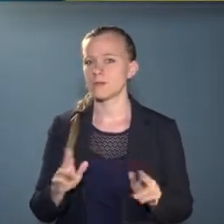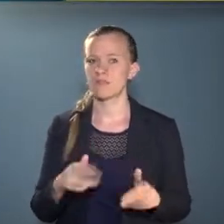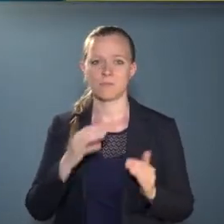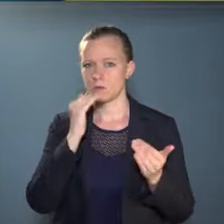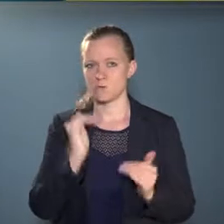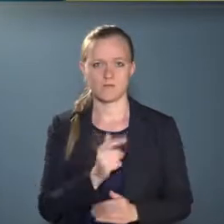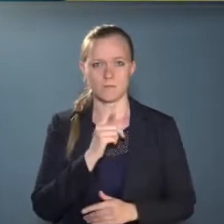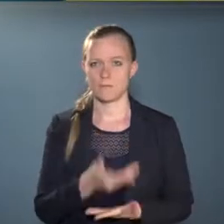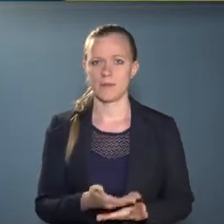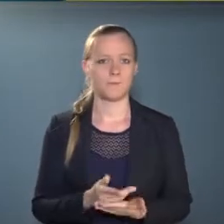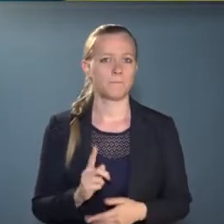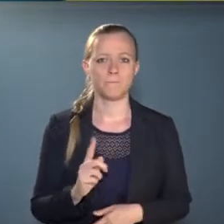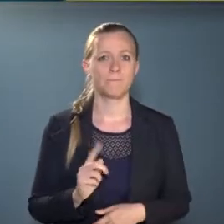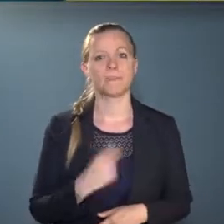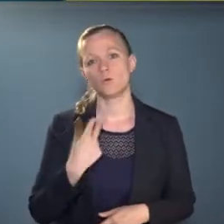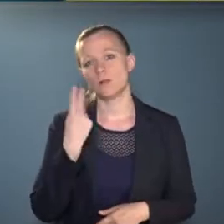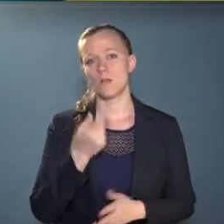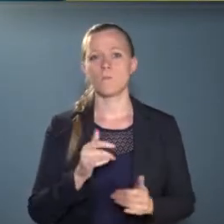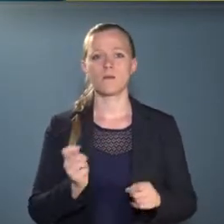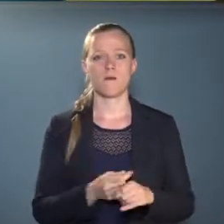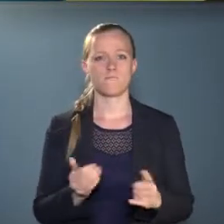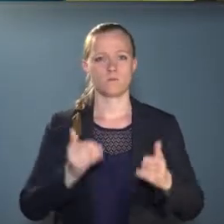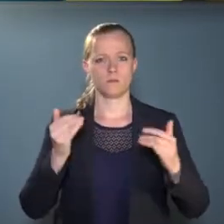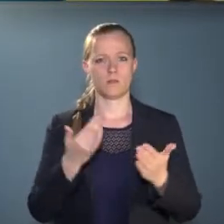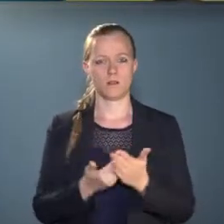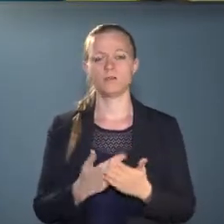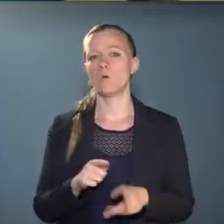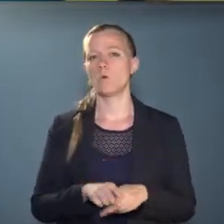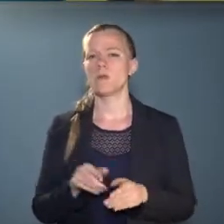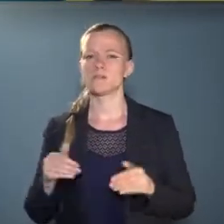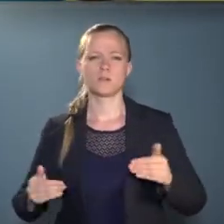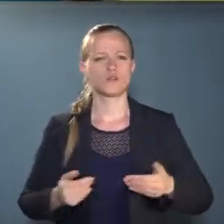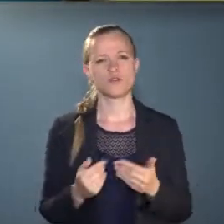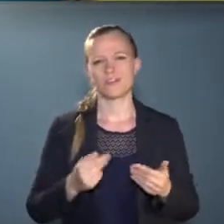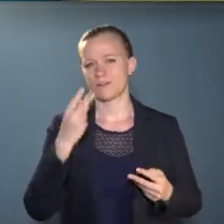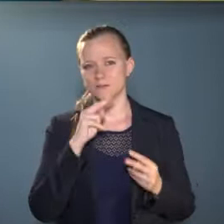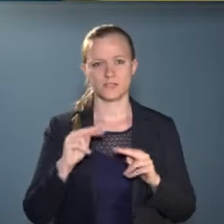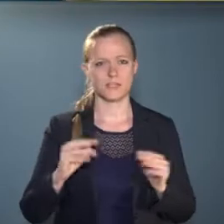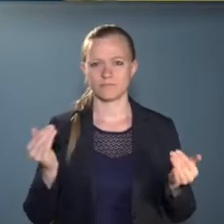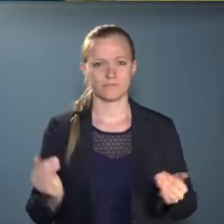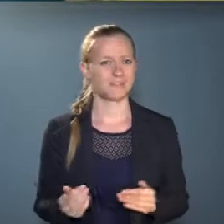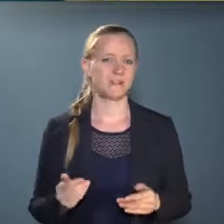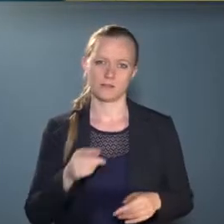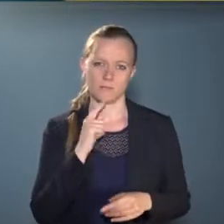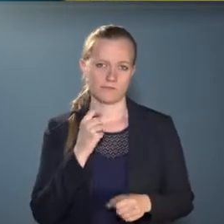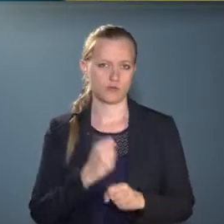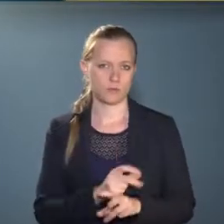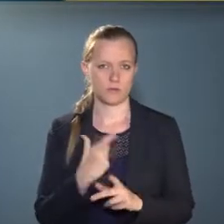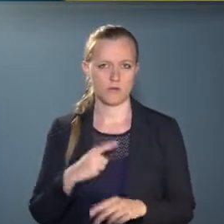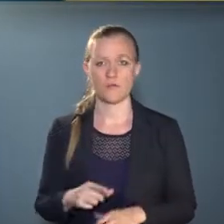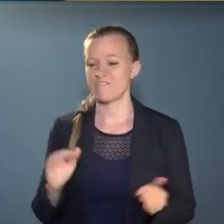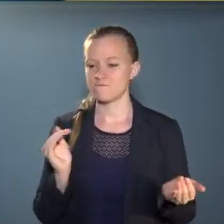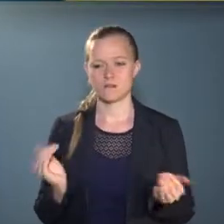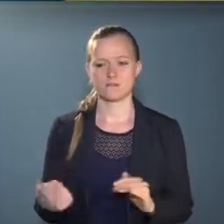romlott, viszont legalább én úgy látom, hogy javult. Olyan szélsőséges nézetek visszaszorultak, nem volt kis munkánk ebbe,